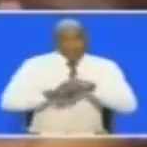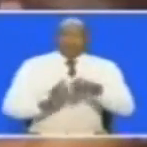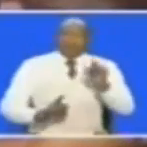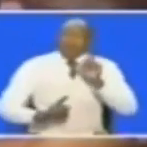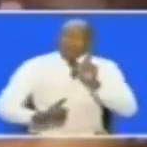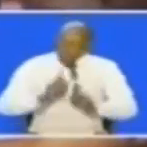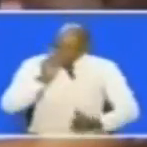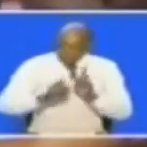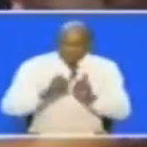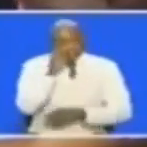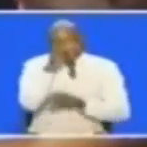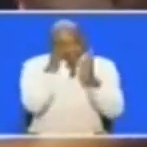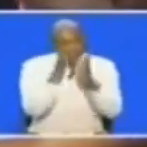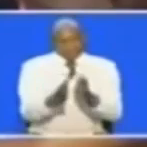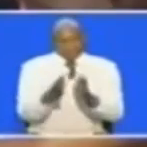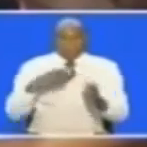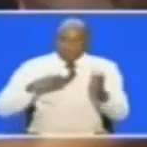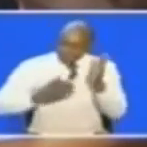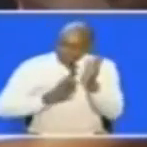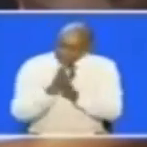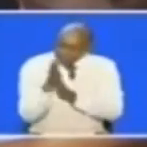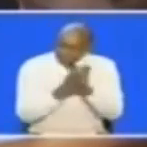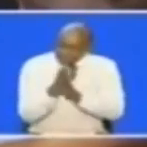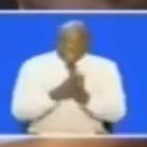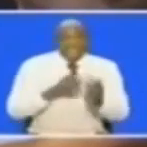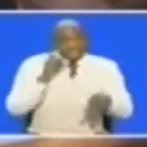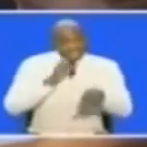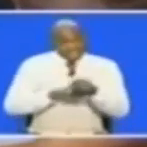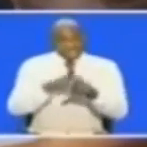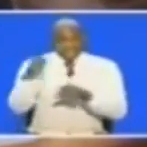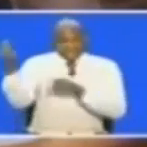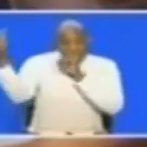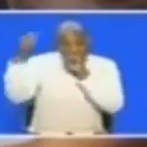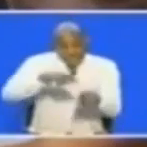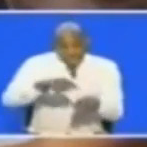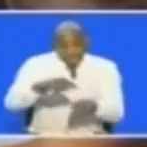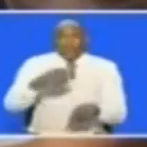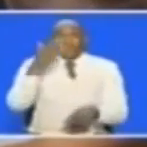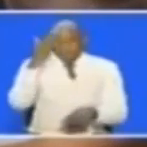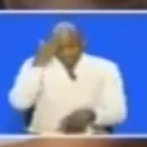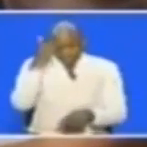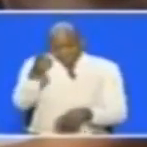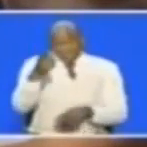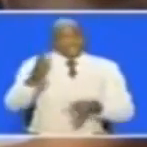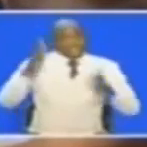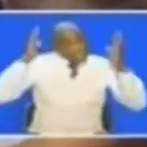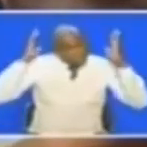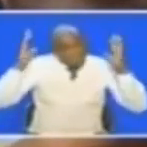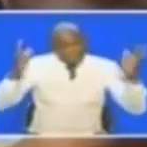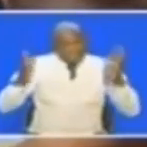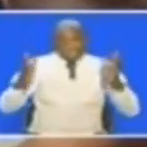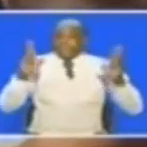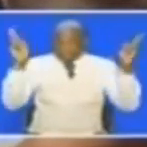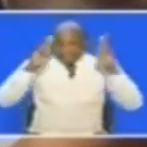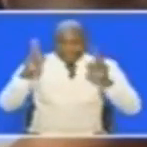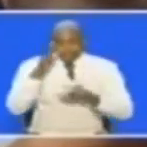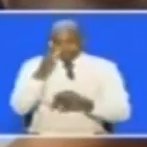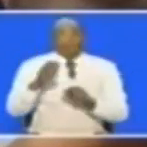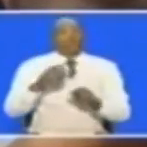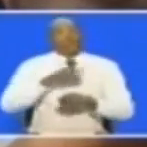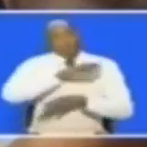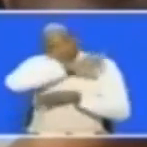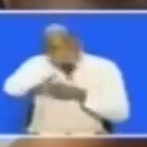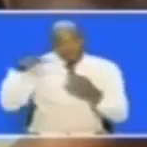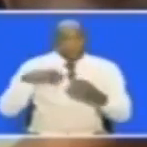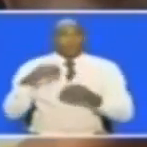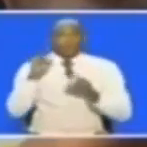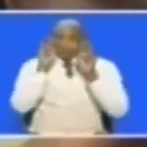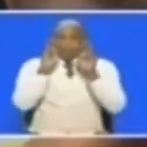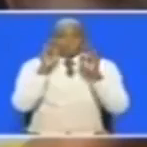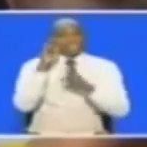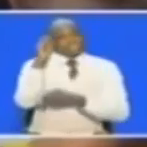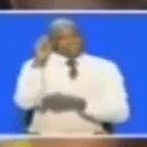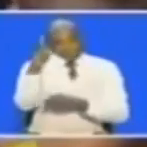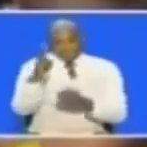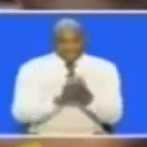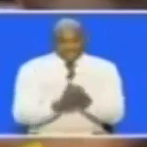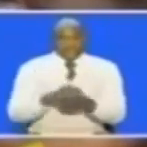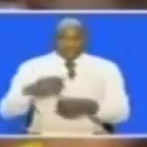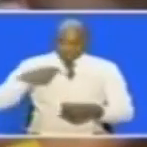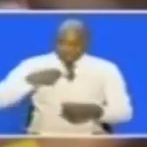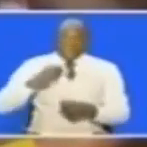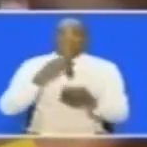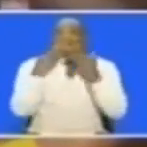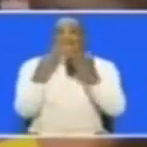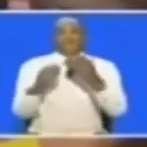mdeli, so inatumotivate aje as vile anakuja, tutajua hii mechi ni kubwa na inaonyeshwa kila mahali. So tuna thank